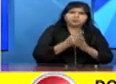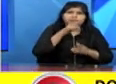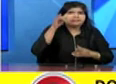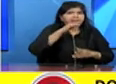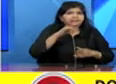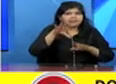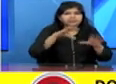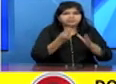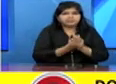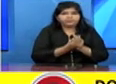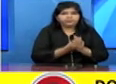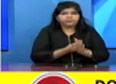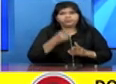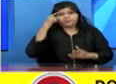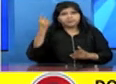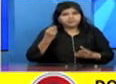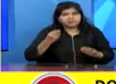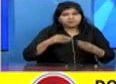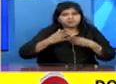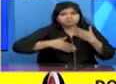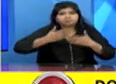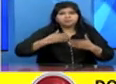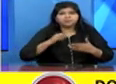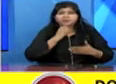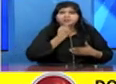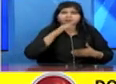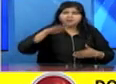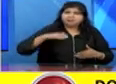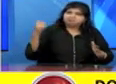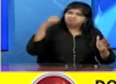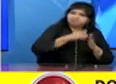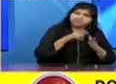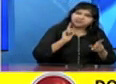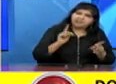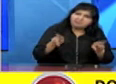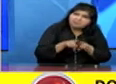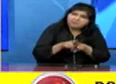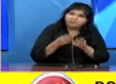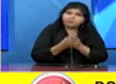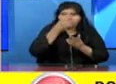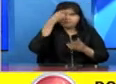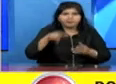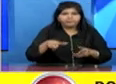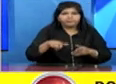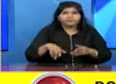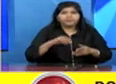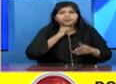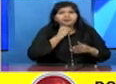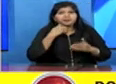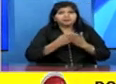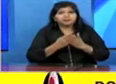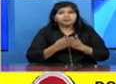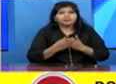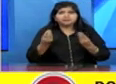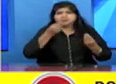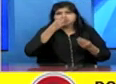है, लेकिन ऐसा मालूम हो रहा है कि यंग पॉपुलेशन भी अफेक्ट हो रही है और यंग पॉपुलेशन अफेक्ट होते हुए भी जो